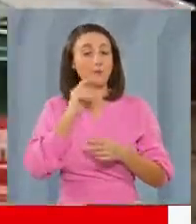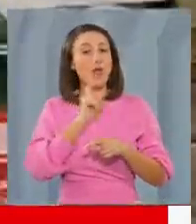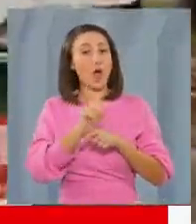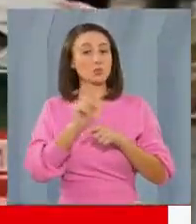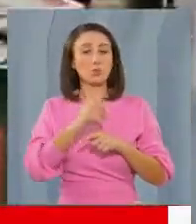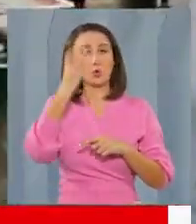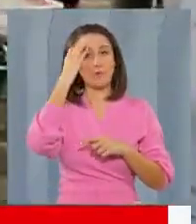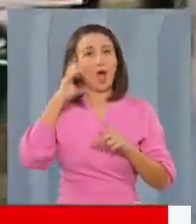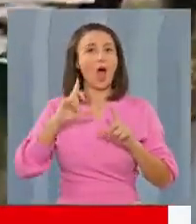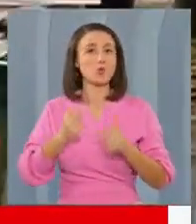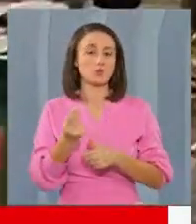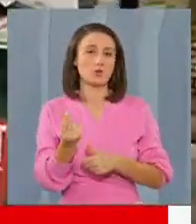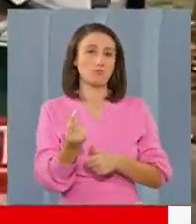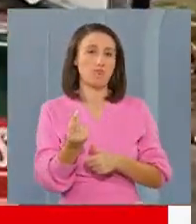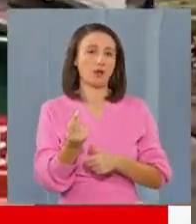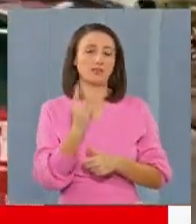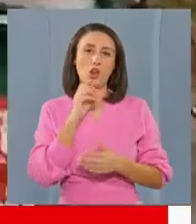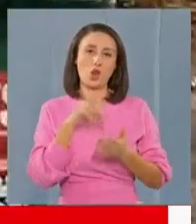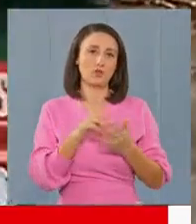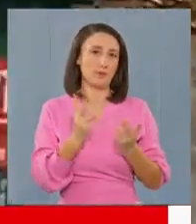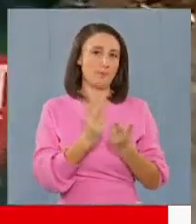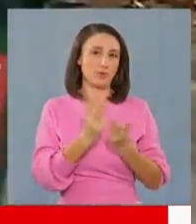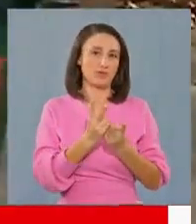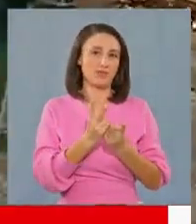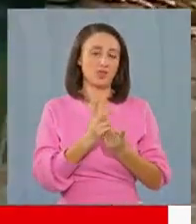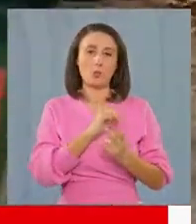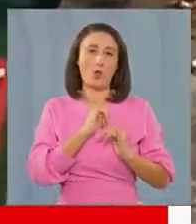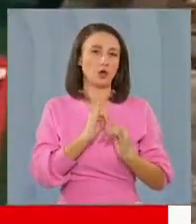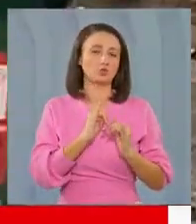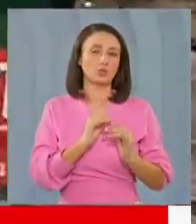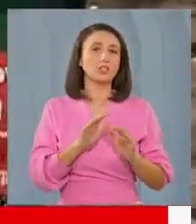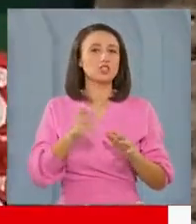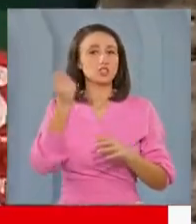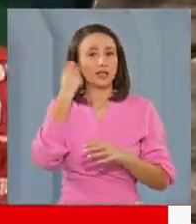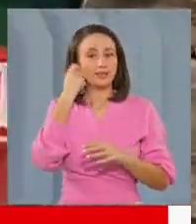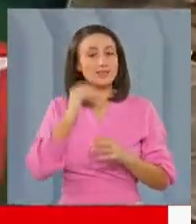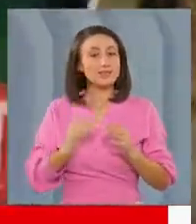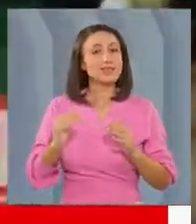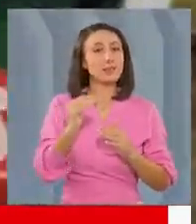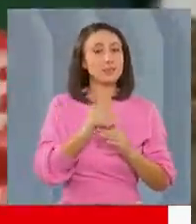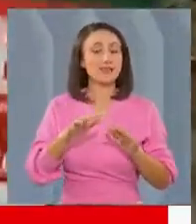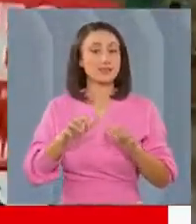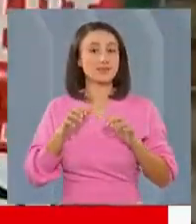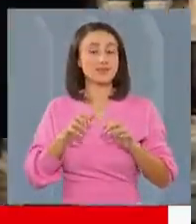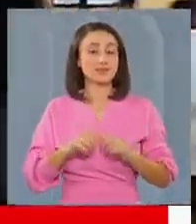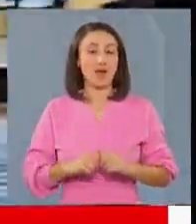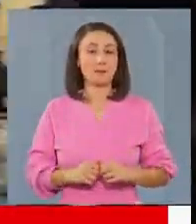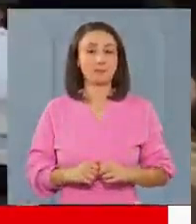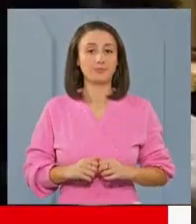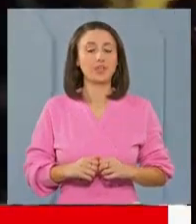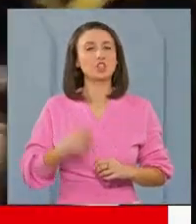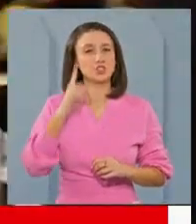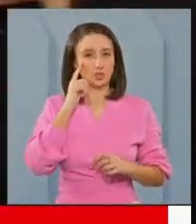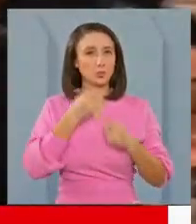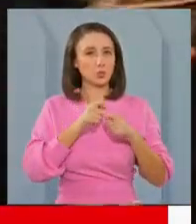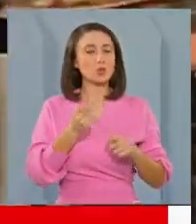aruncă cu banii în locurile nepotrivite, în loc să ajute cetățenii să depășească noua criză creată de scumpirile tot mai ridicate din ultima vreme. Știm cu toții